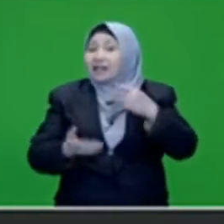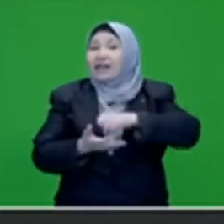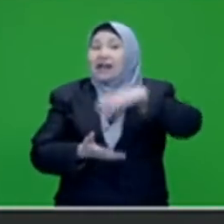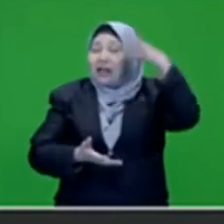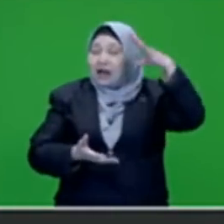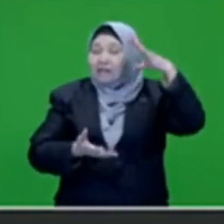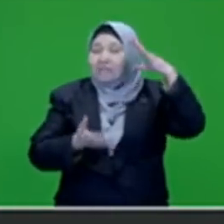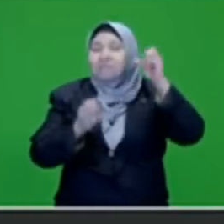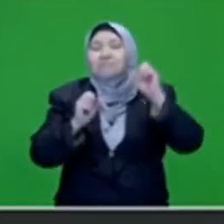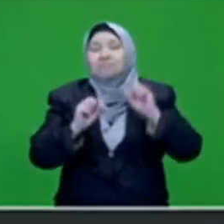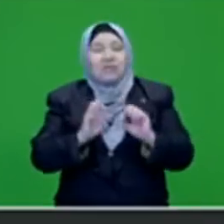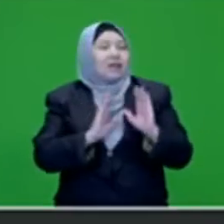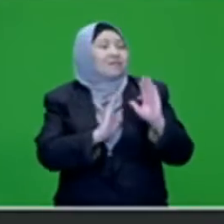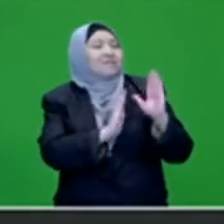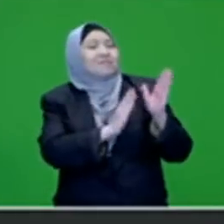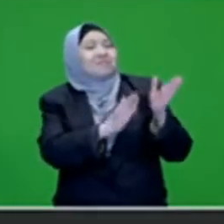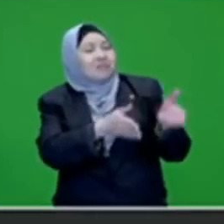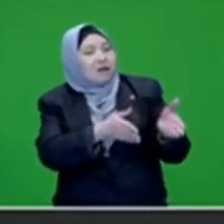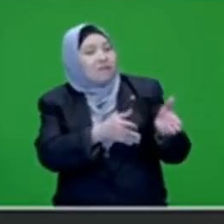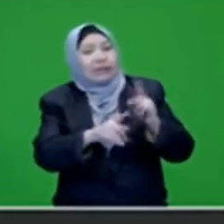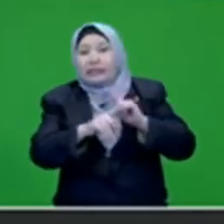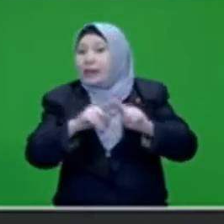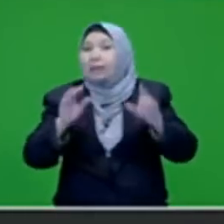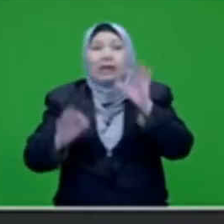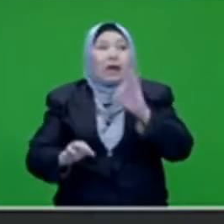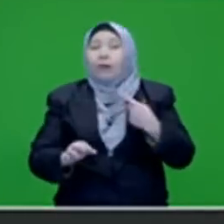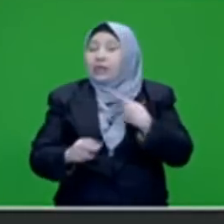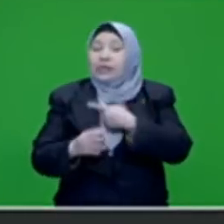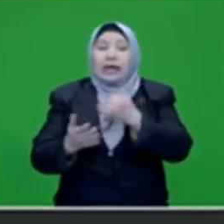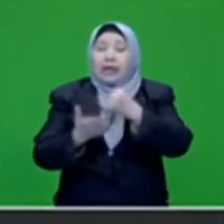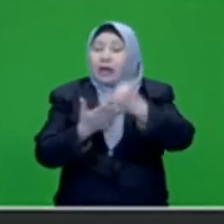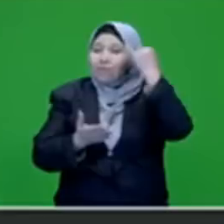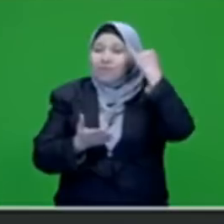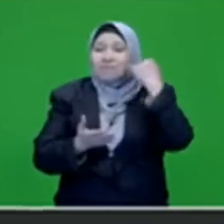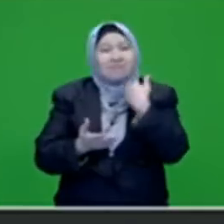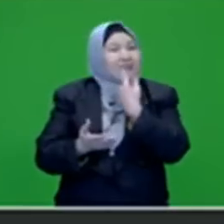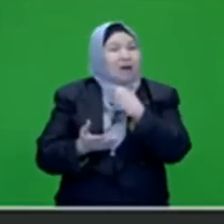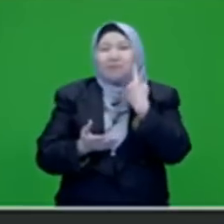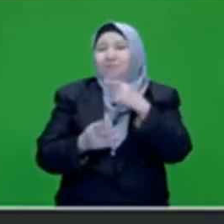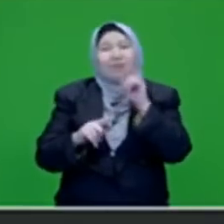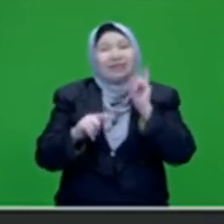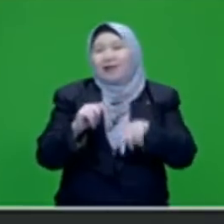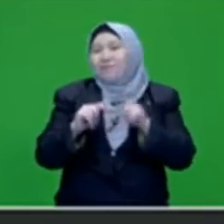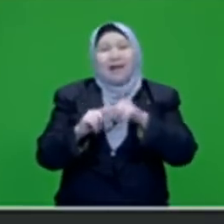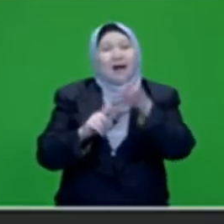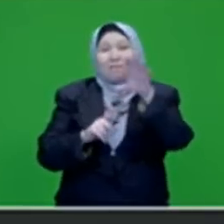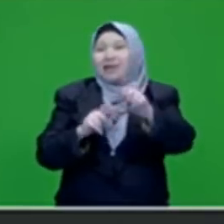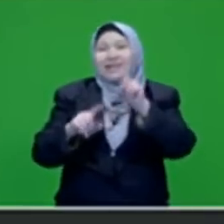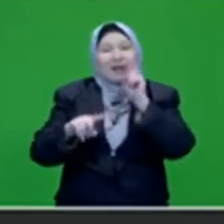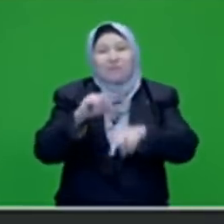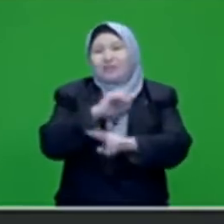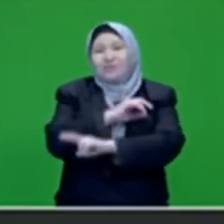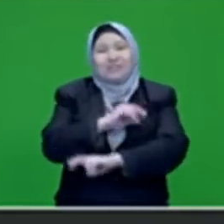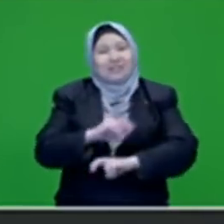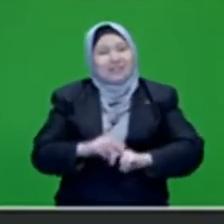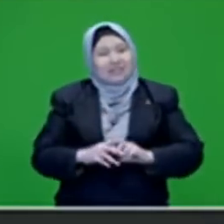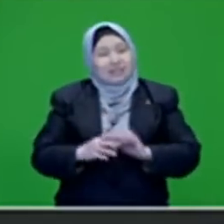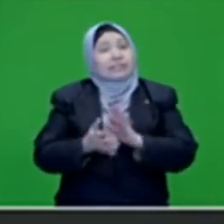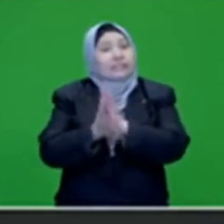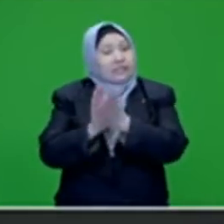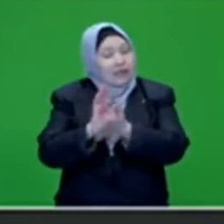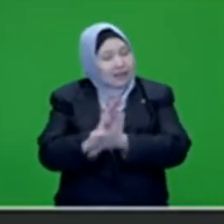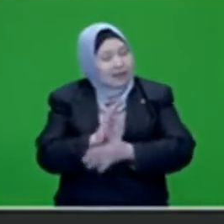bingkrap. Yeah. Tapi kalau kita ada ilmu, tak ada siapa boleh ambil. Allahu Akbar. Subhanallah. Itu